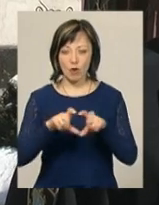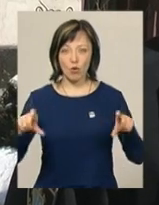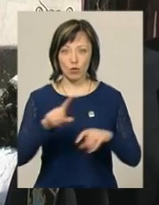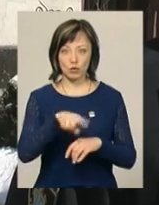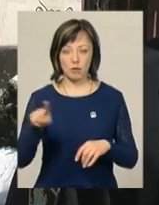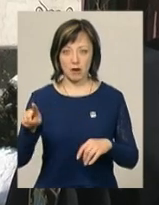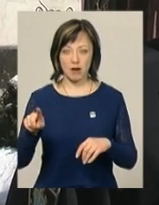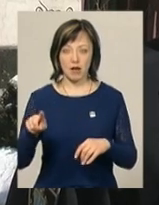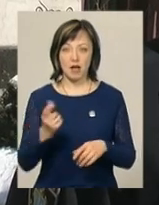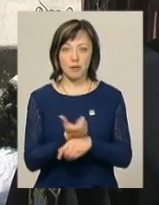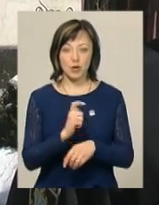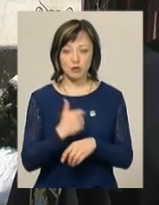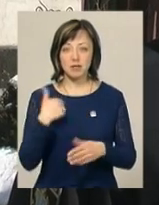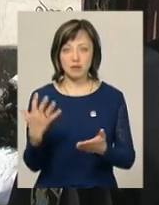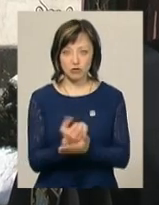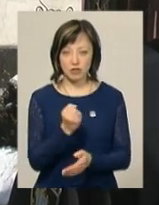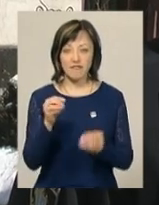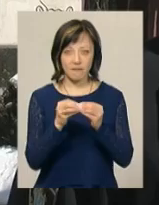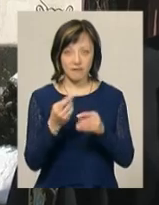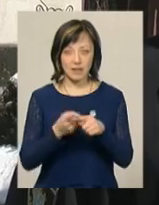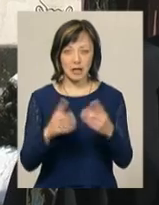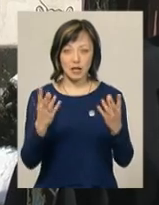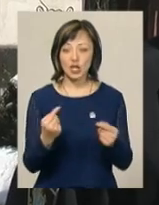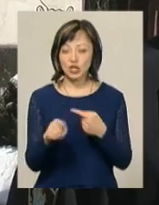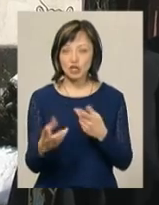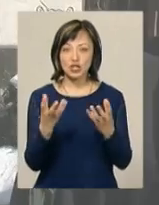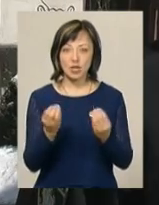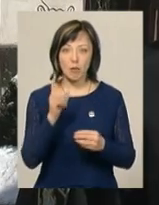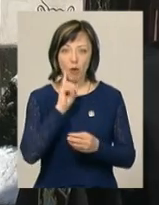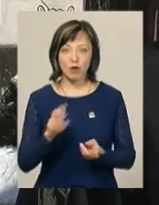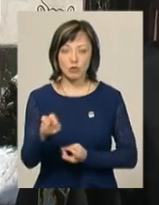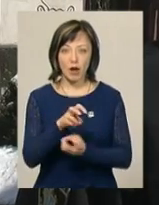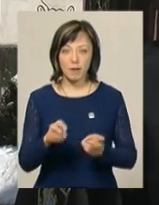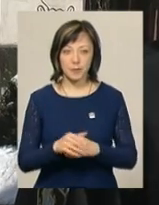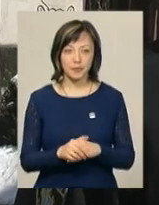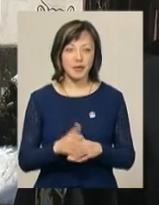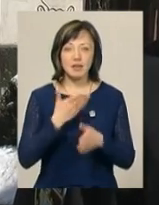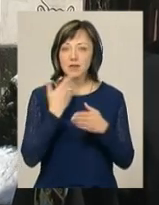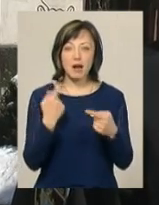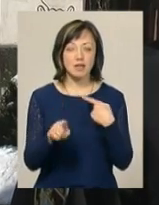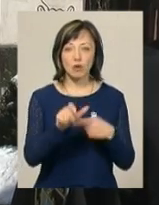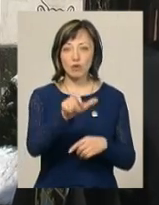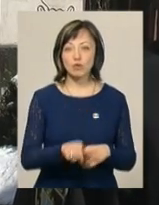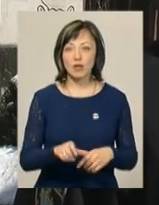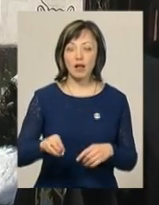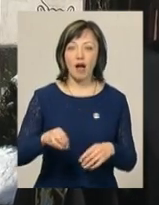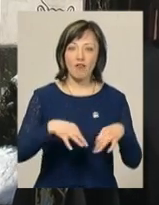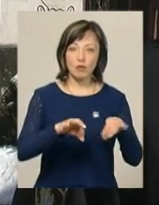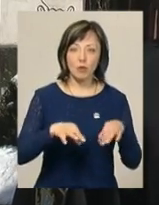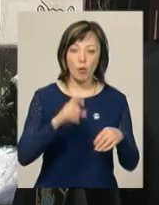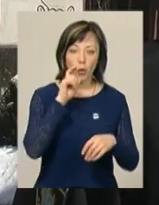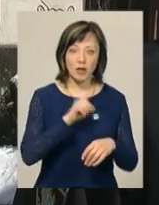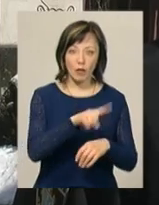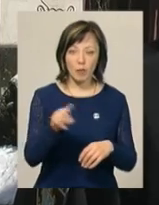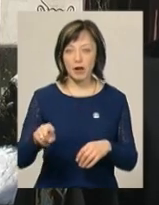званих. Більшість ми знайшли майже в той же день, інших ще встановлюємо. Немає ніякої різниці, що це особа на автомобілі з